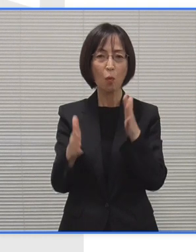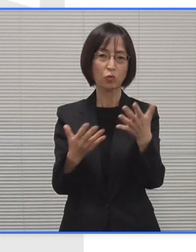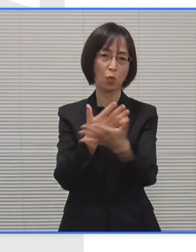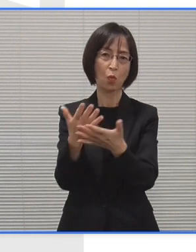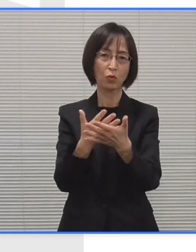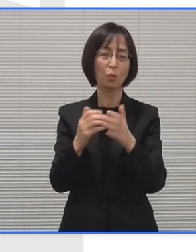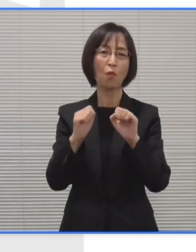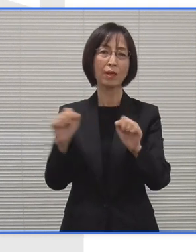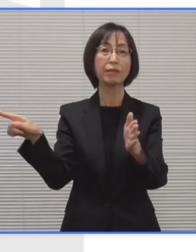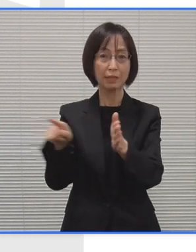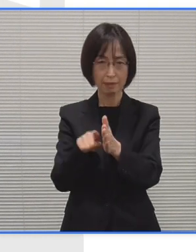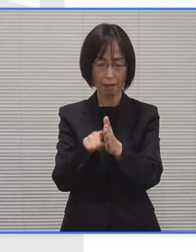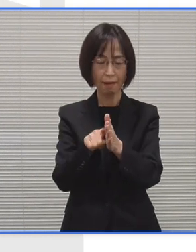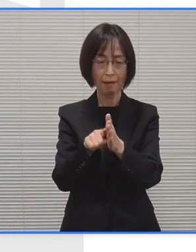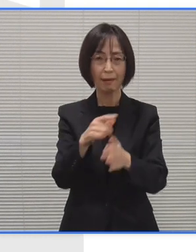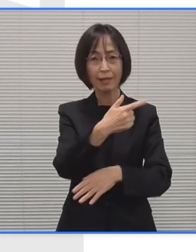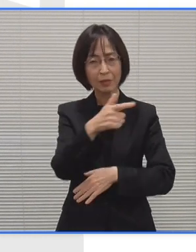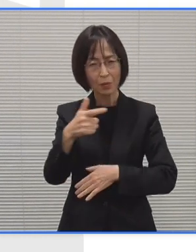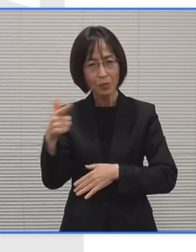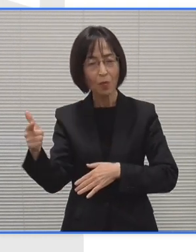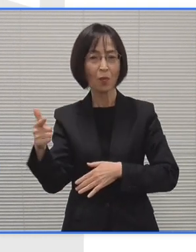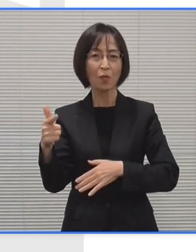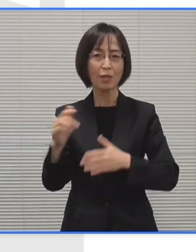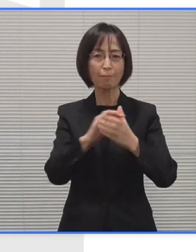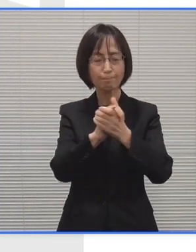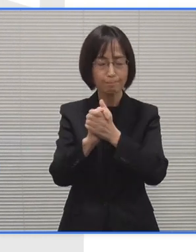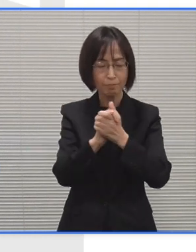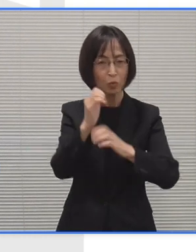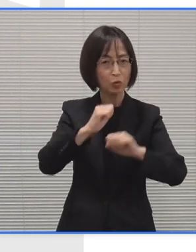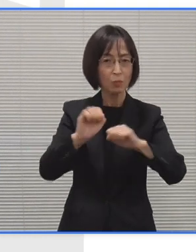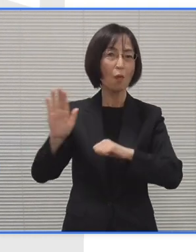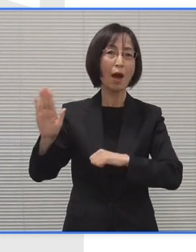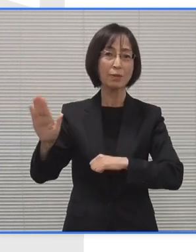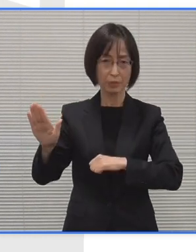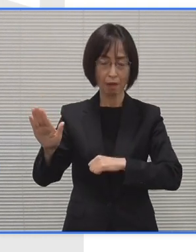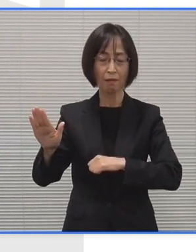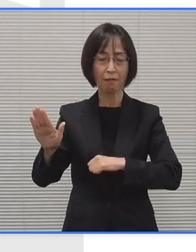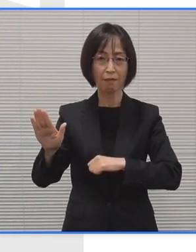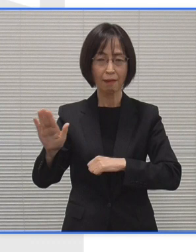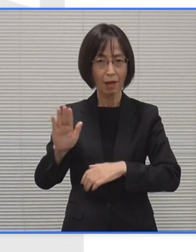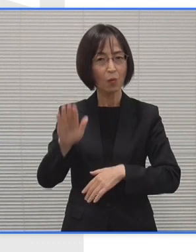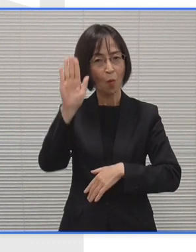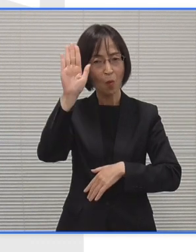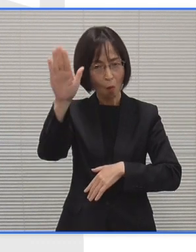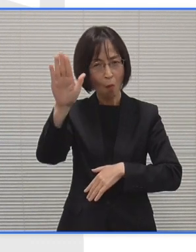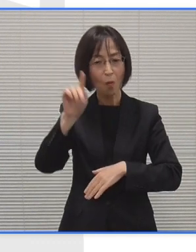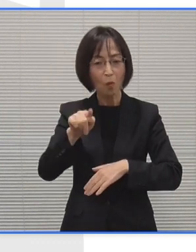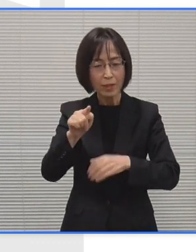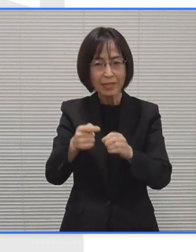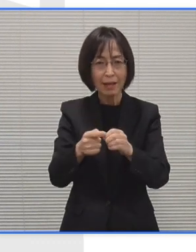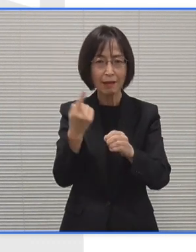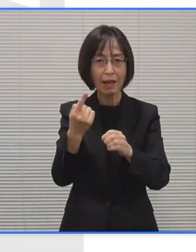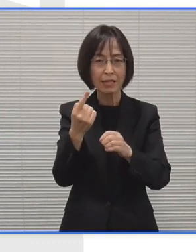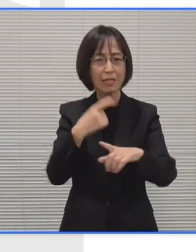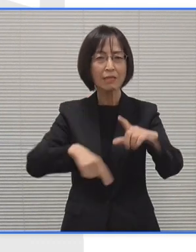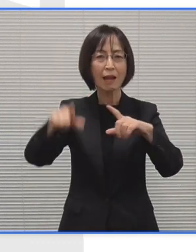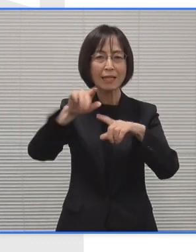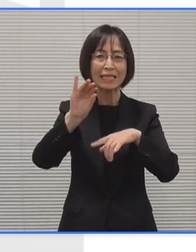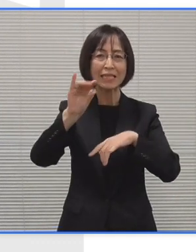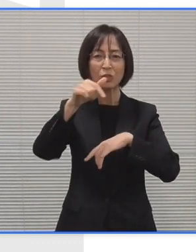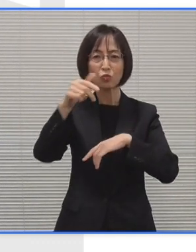ましたし、いろんなこう親善の取り組みもしてましたけれども、これからこれを機に一層秩父市